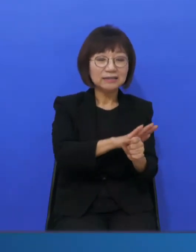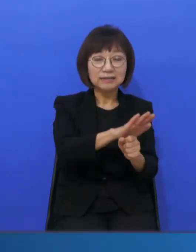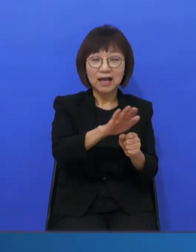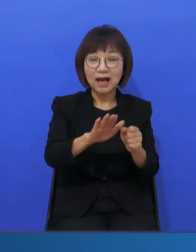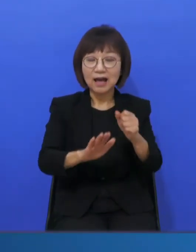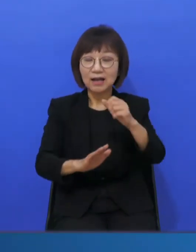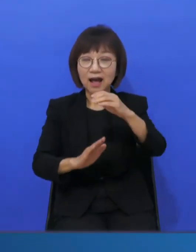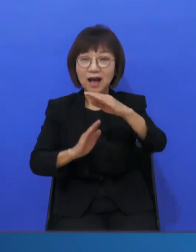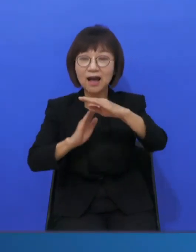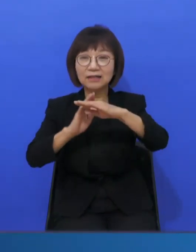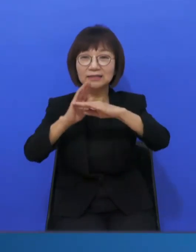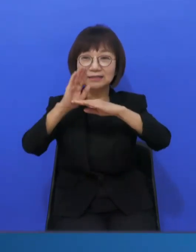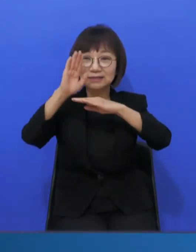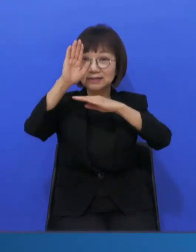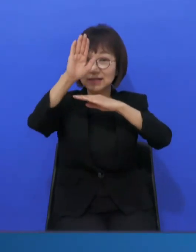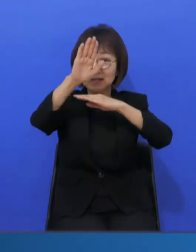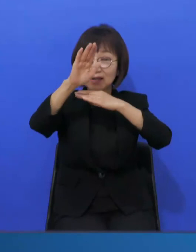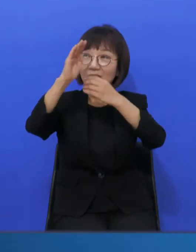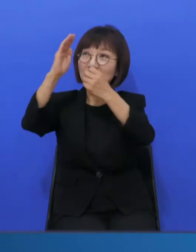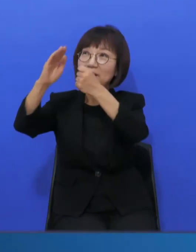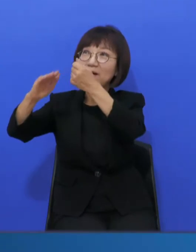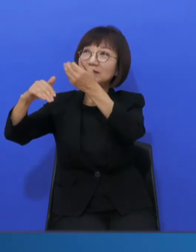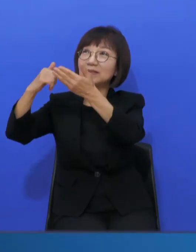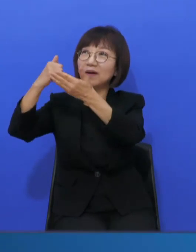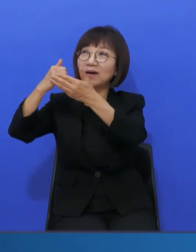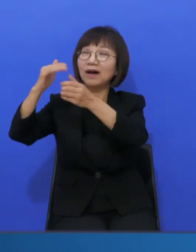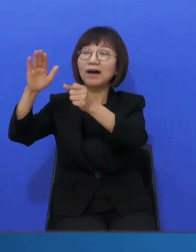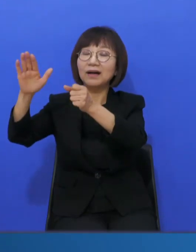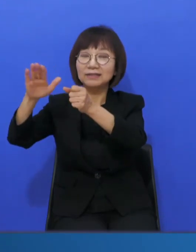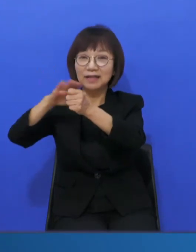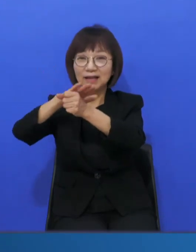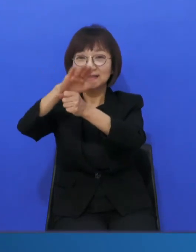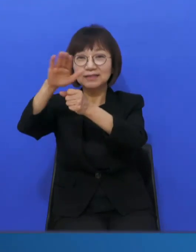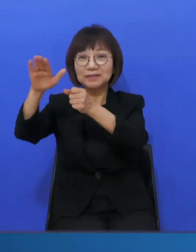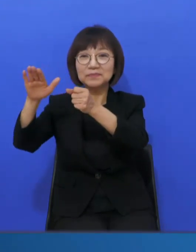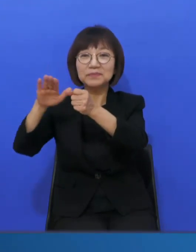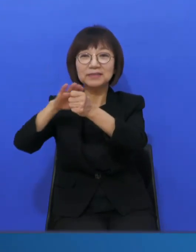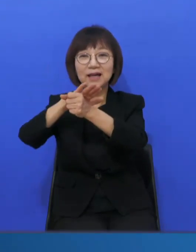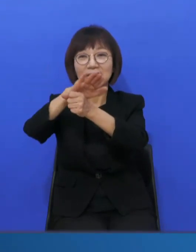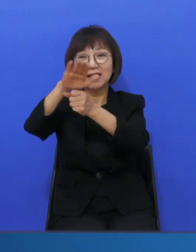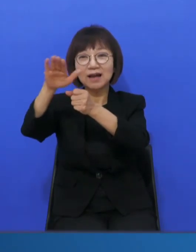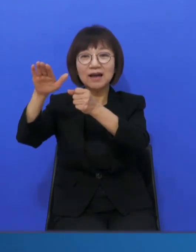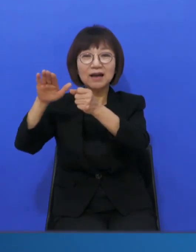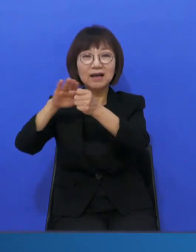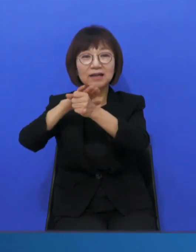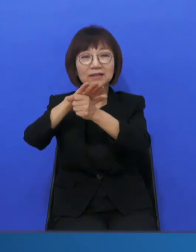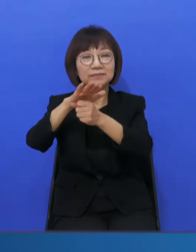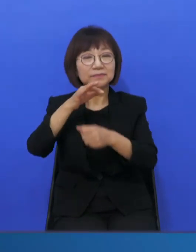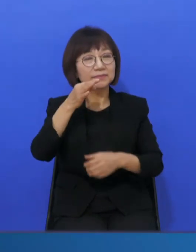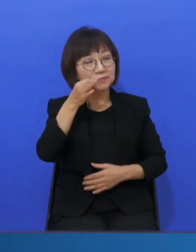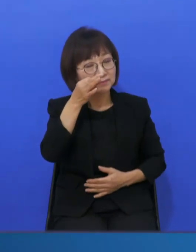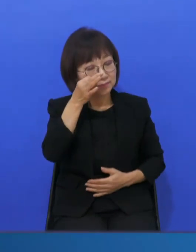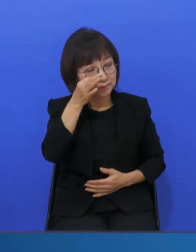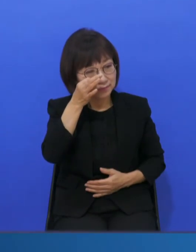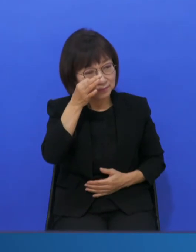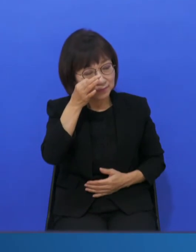인간 사랑을 넘어서 하나님 사랑